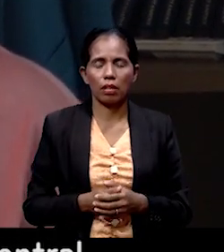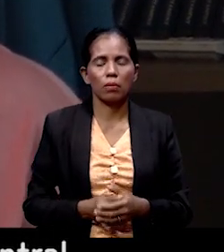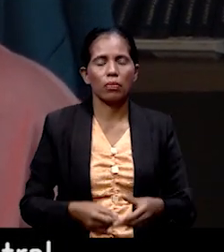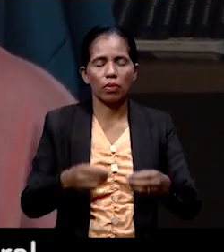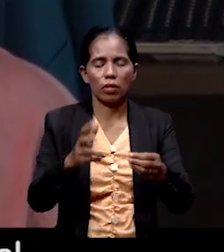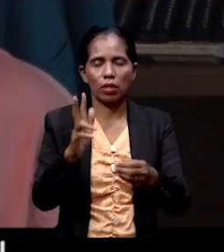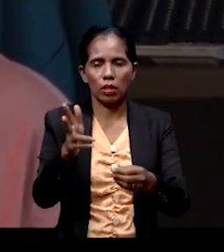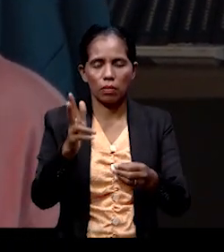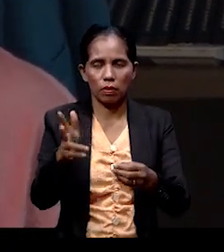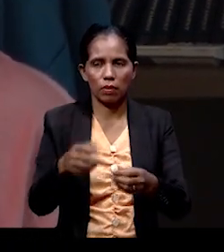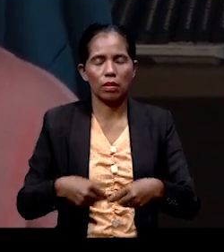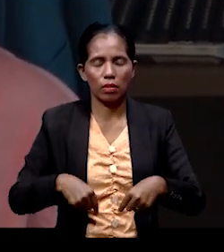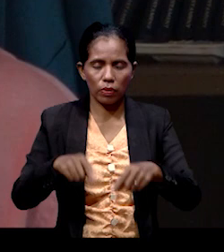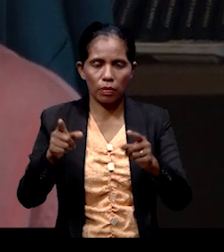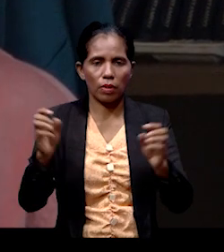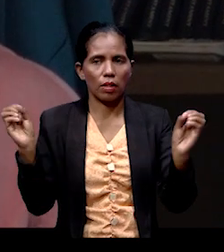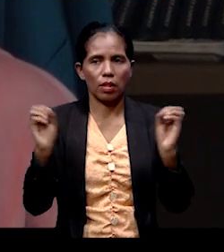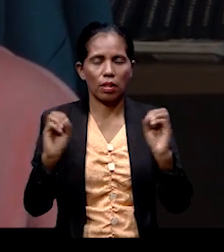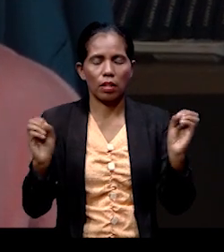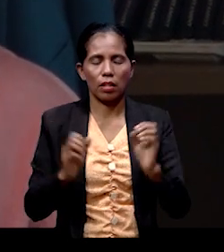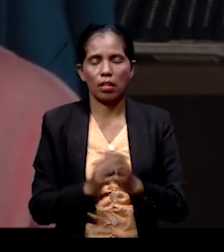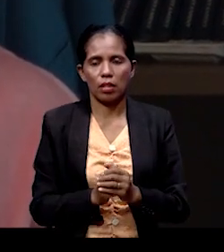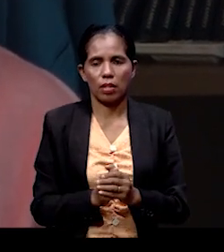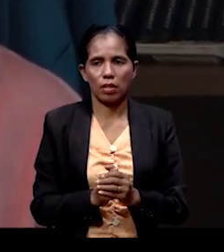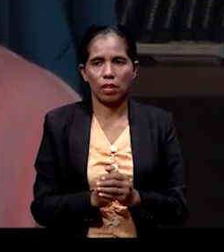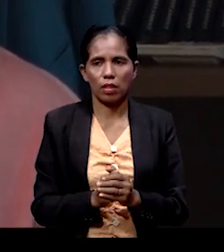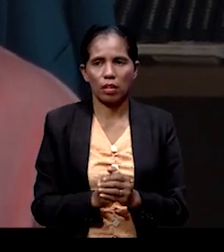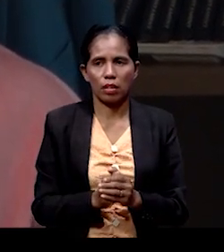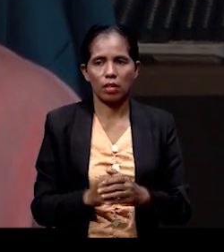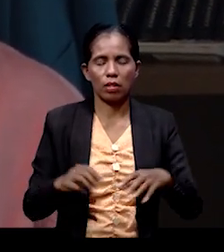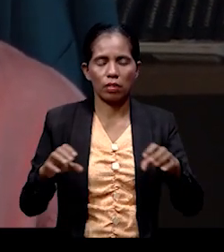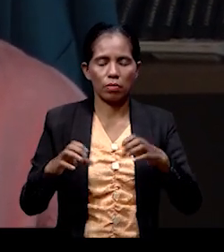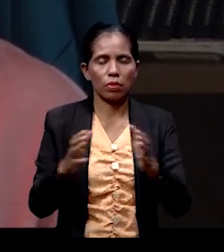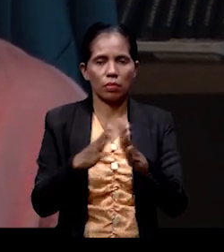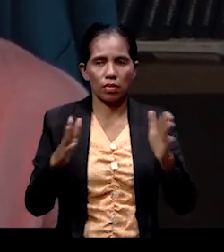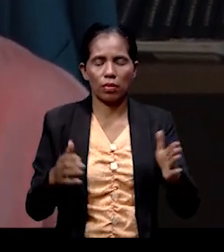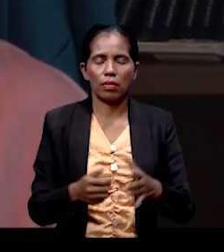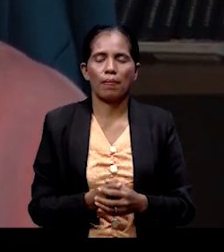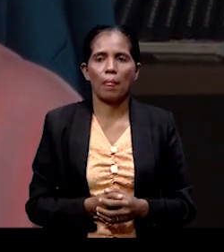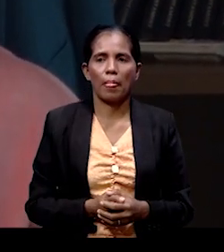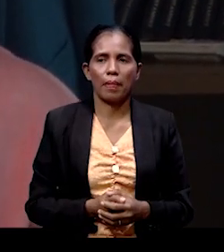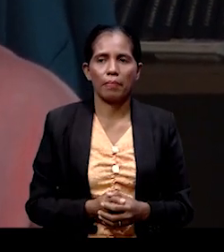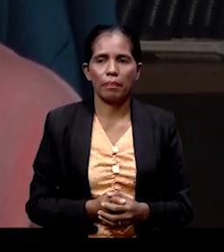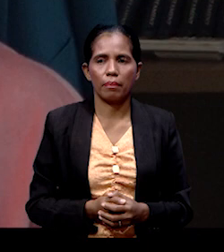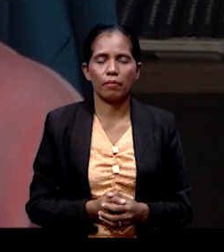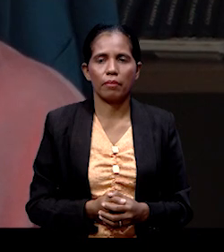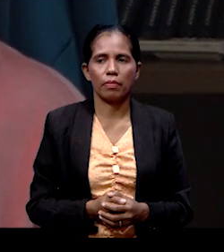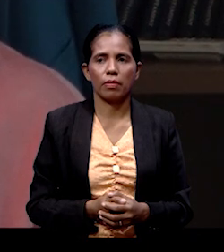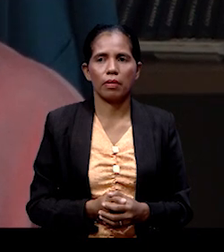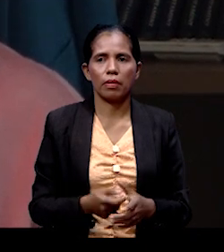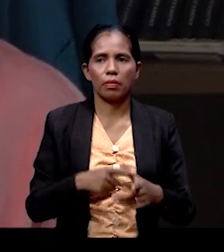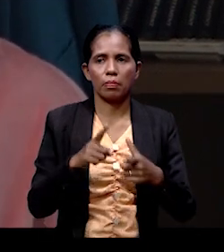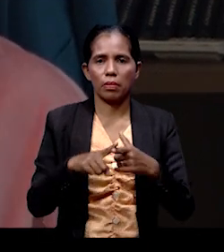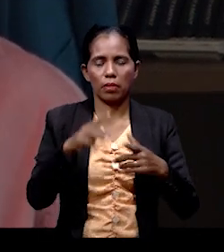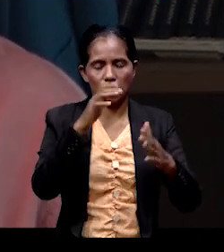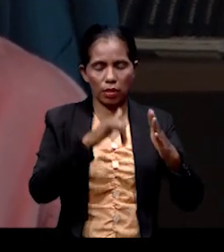selu hane ba para selu fila fale. Ne logistika mentani nasi, sirvisu bot ne. I depois de repente maka confinamento fila fale ita la